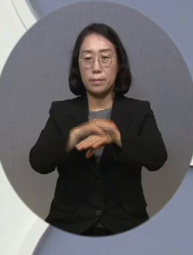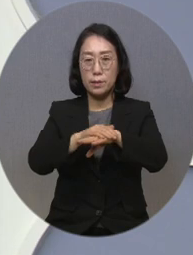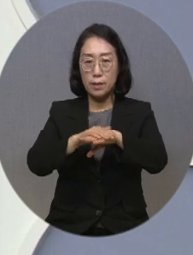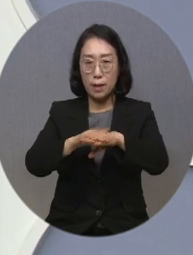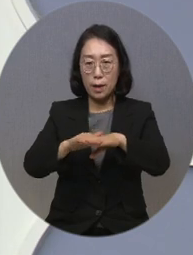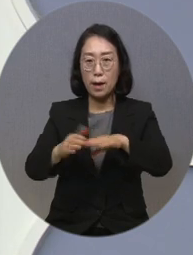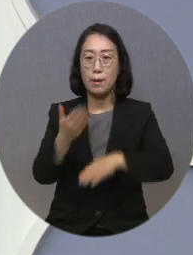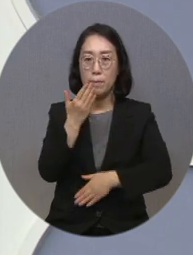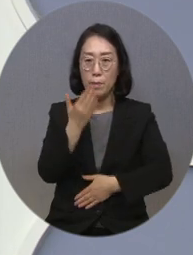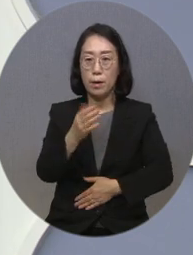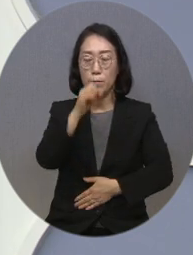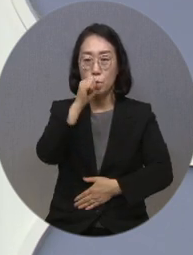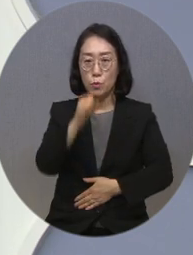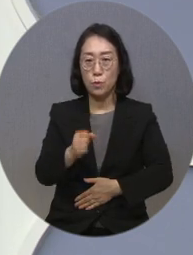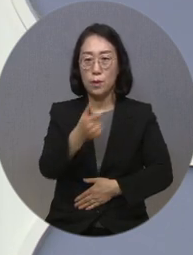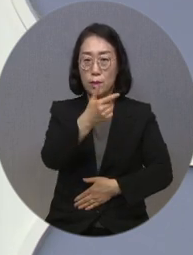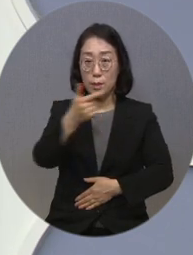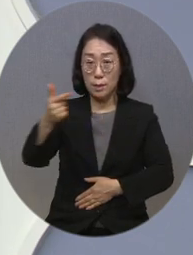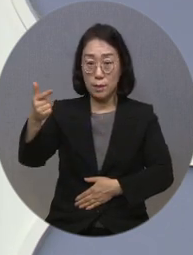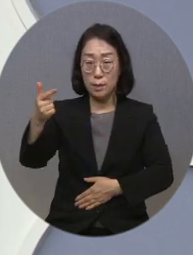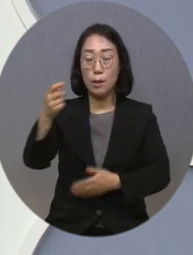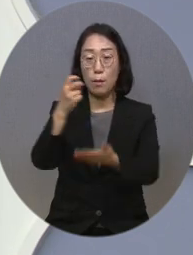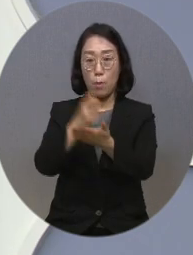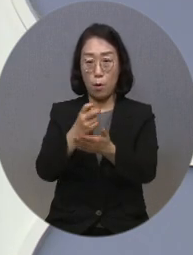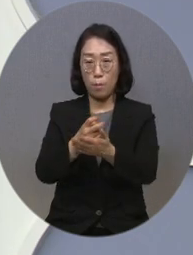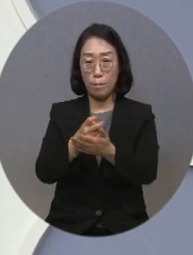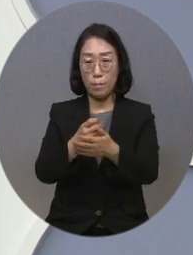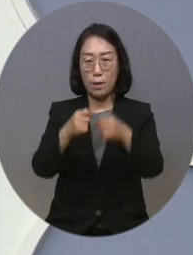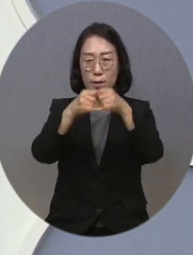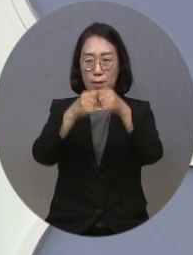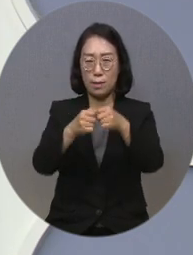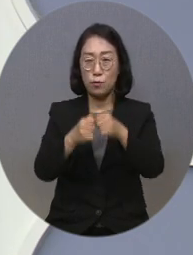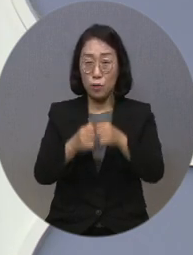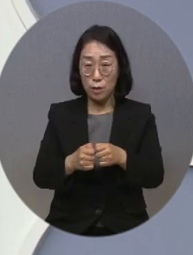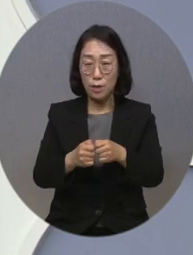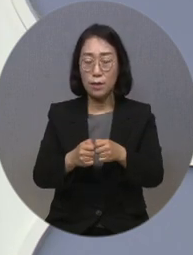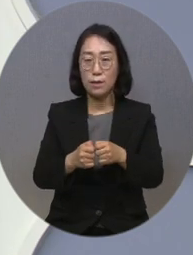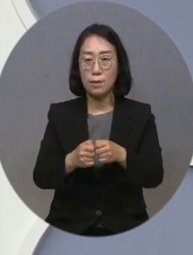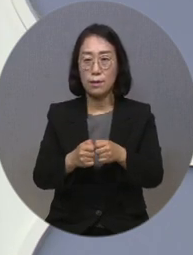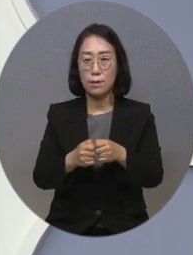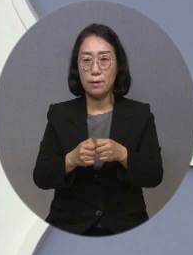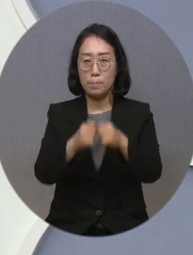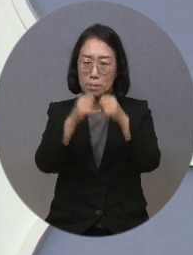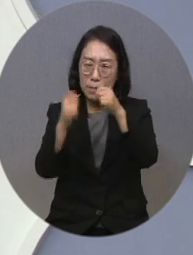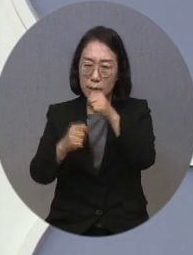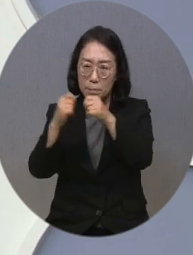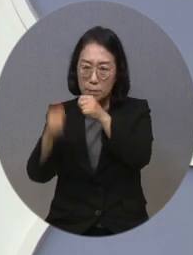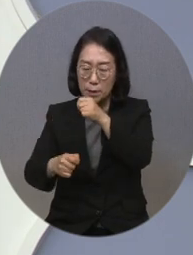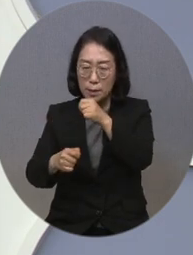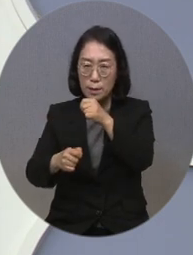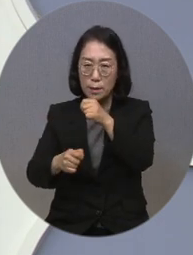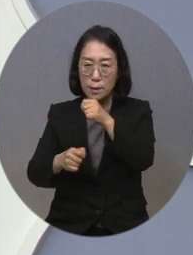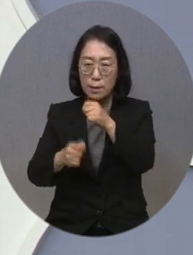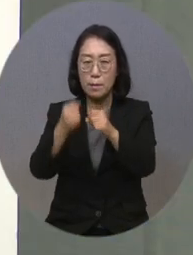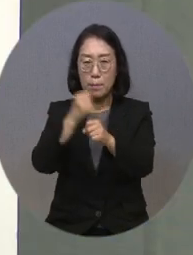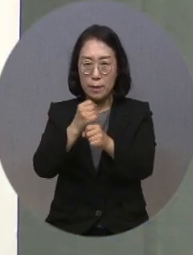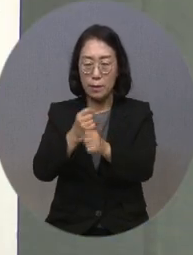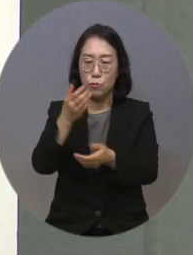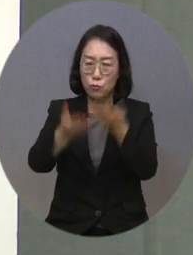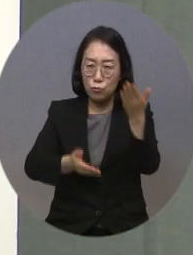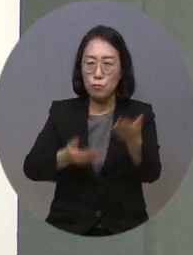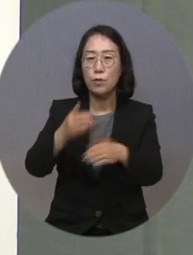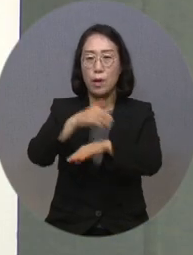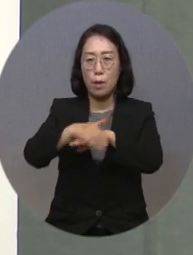이런 대원칙을 갖고 아마 세부적인 그 대책을 새 정부가 마련하지 않을까 이렇게 생각합니다.